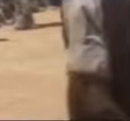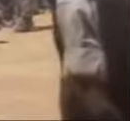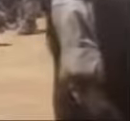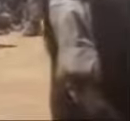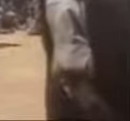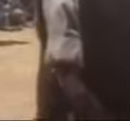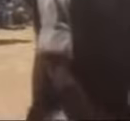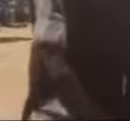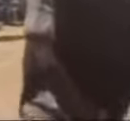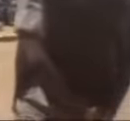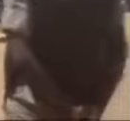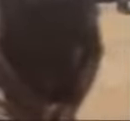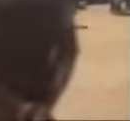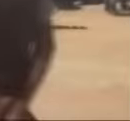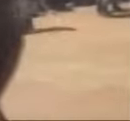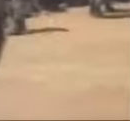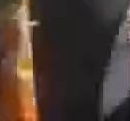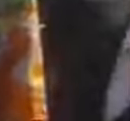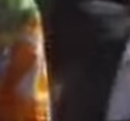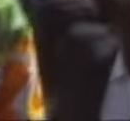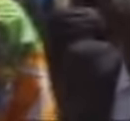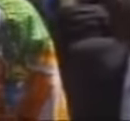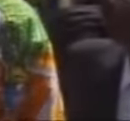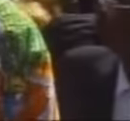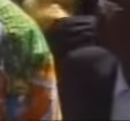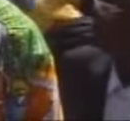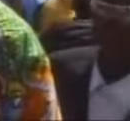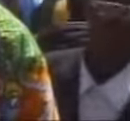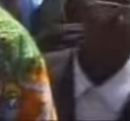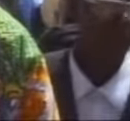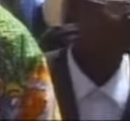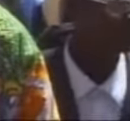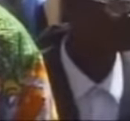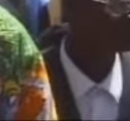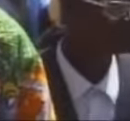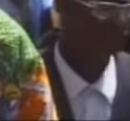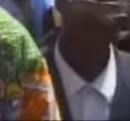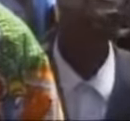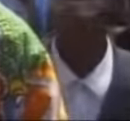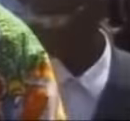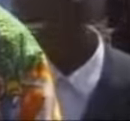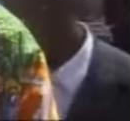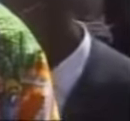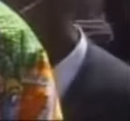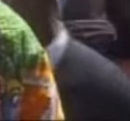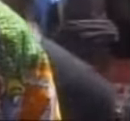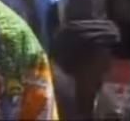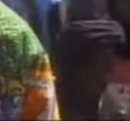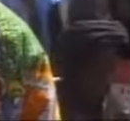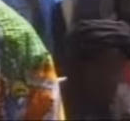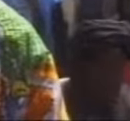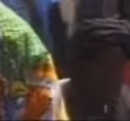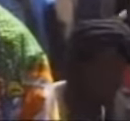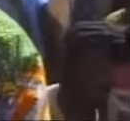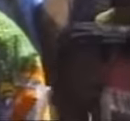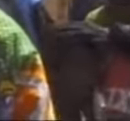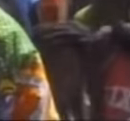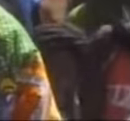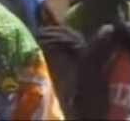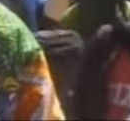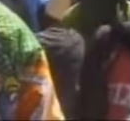de revenus pour les familles nous avons des projets de réalisation des routes des infrastructures